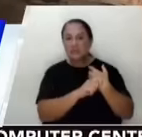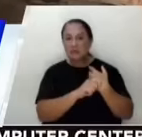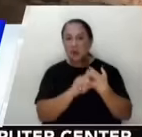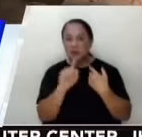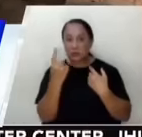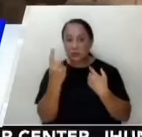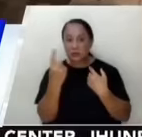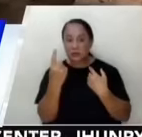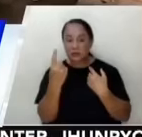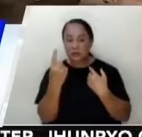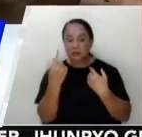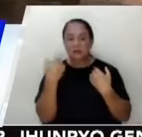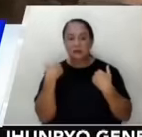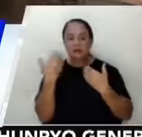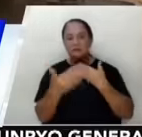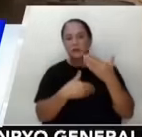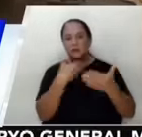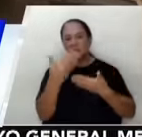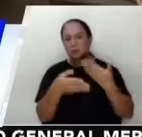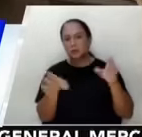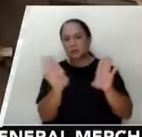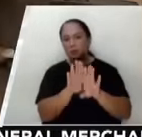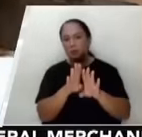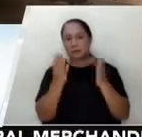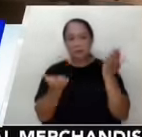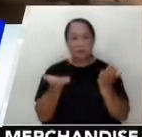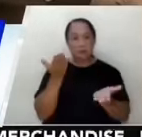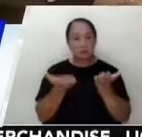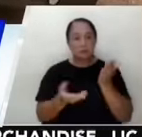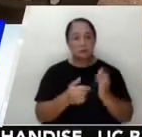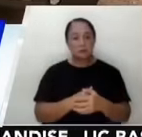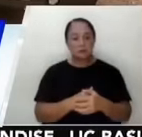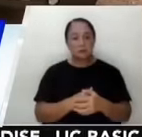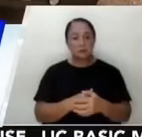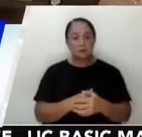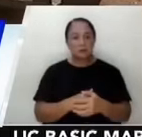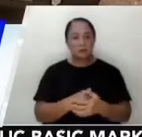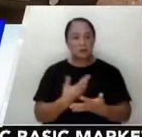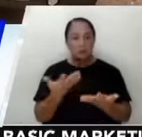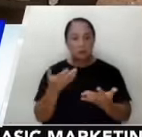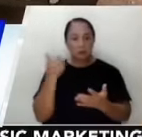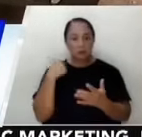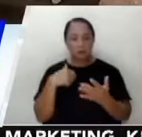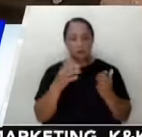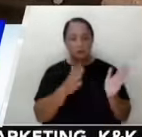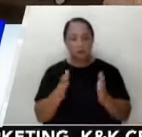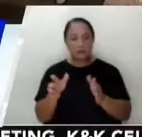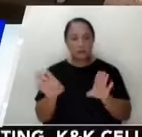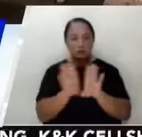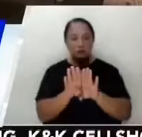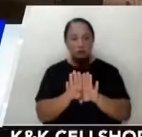proseso naman yung pagsasara pa siguro. Ah, so wala hong balak magsara yung resort?